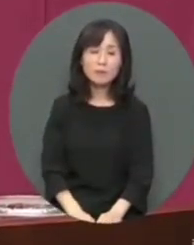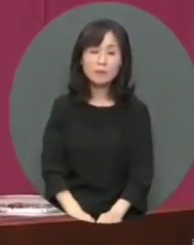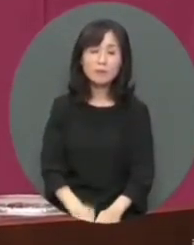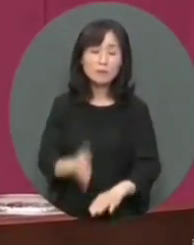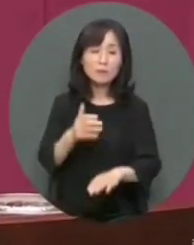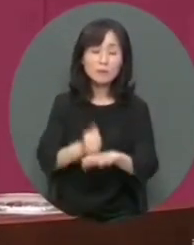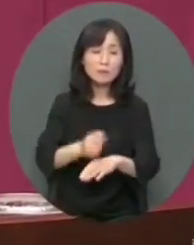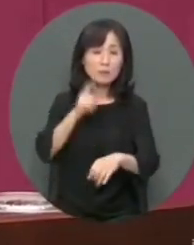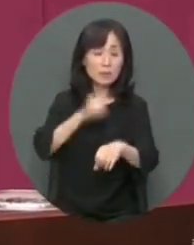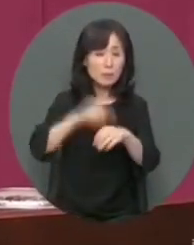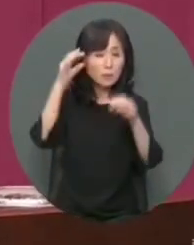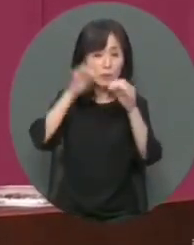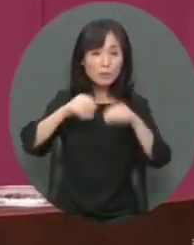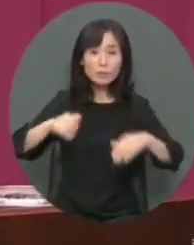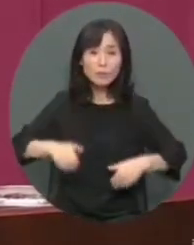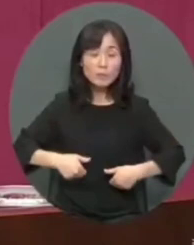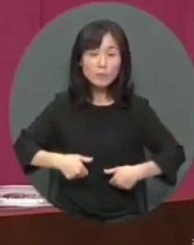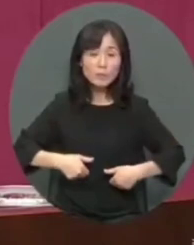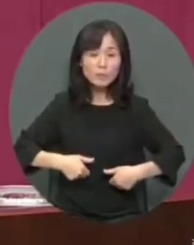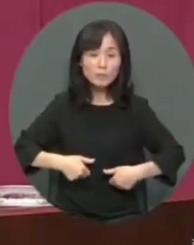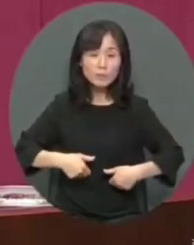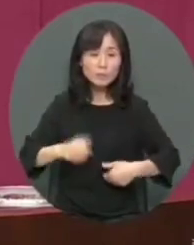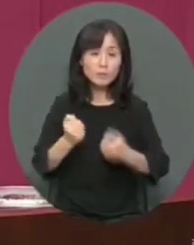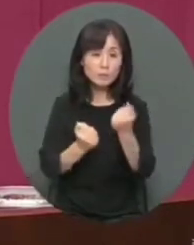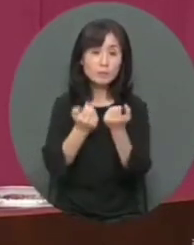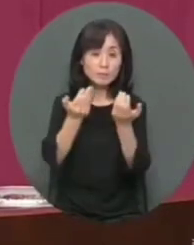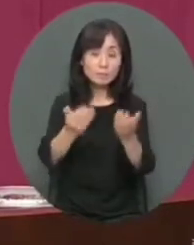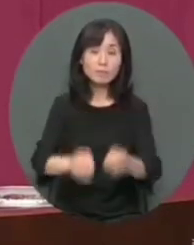마지막으로 체포 동의의 필요성에 대해서 말씀드리겠습니다.